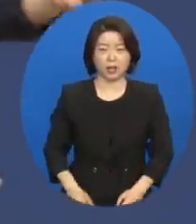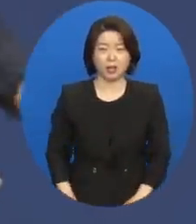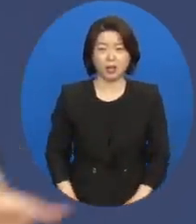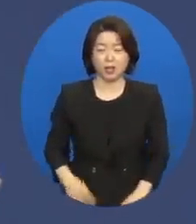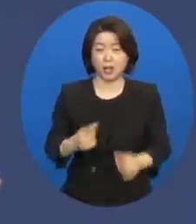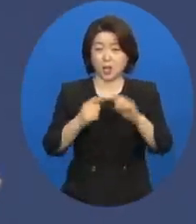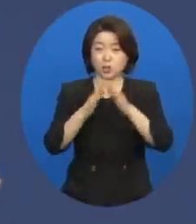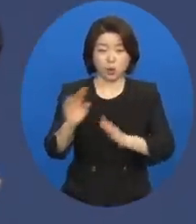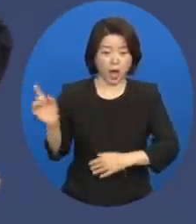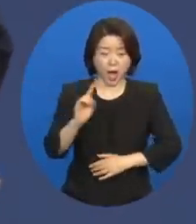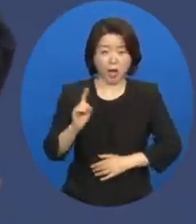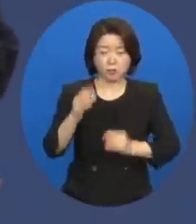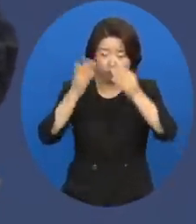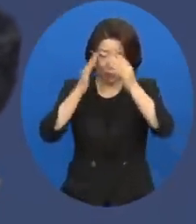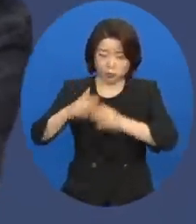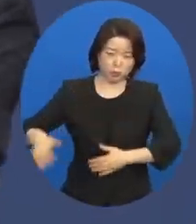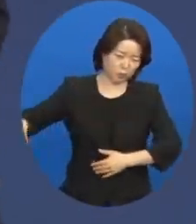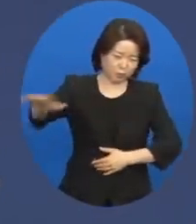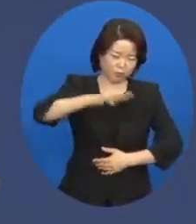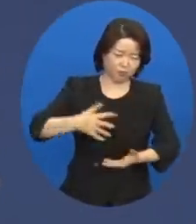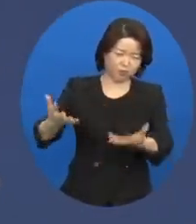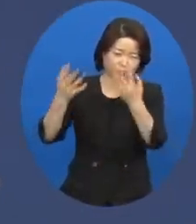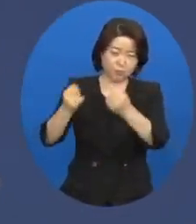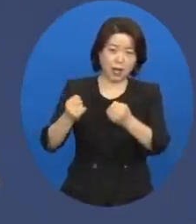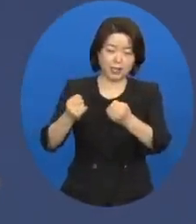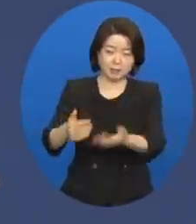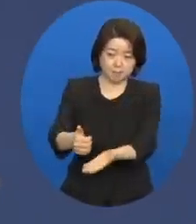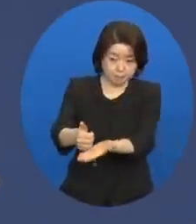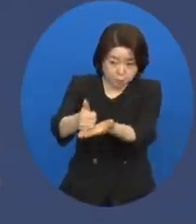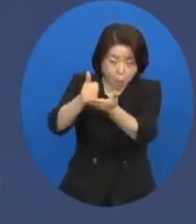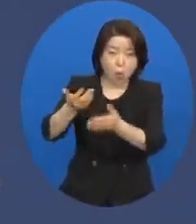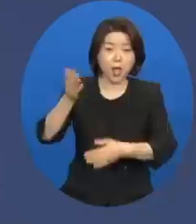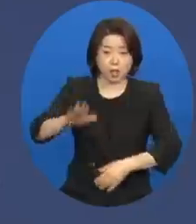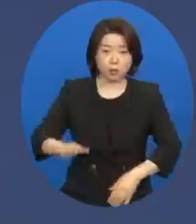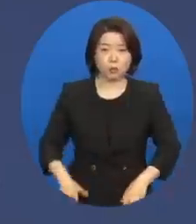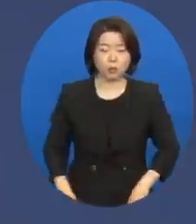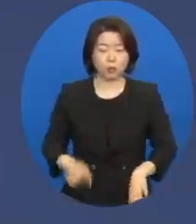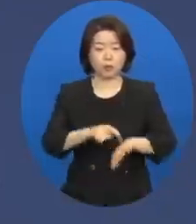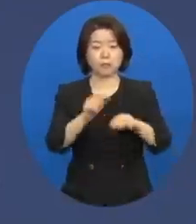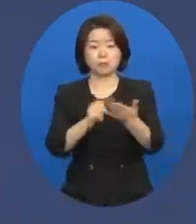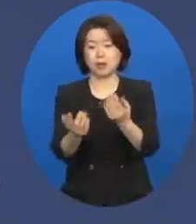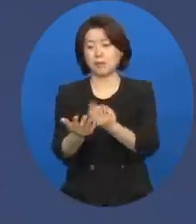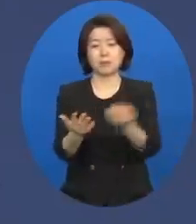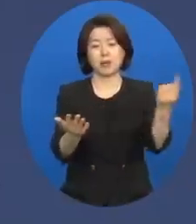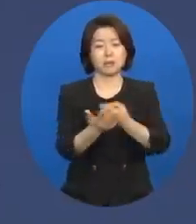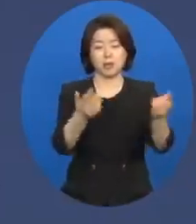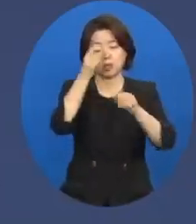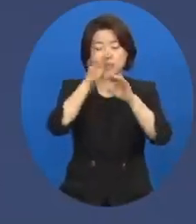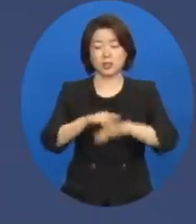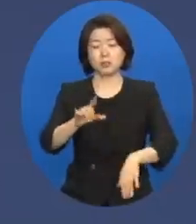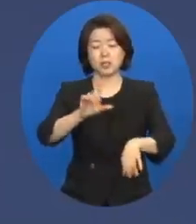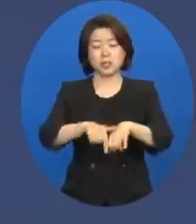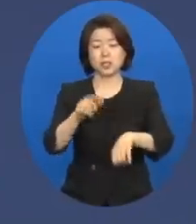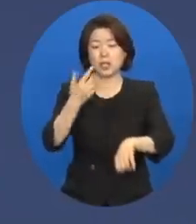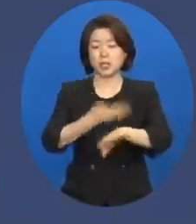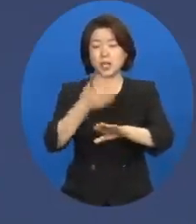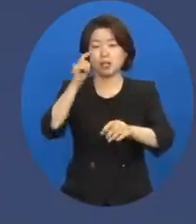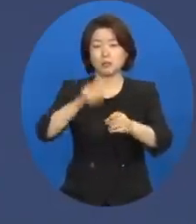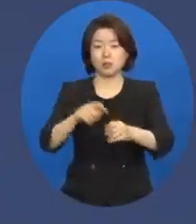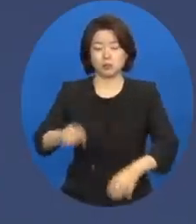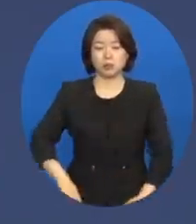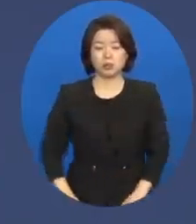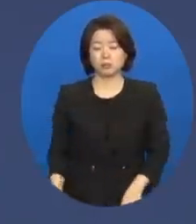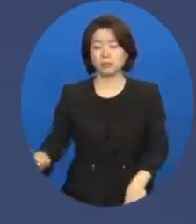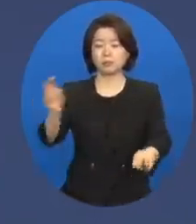교회가 아무리 성도들을 많이 모시고 있어도요 마음 떠난 사람들 예배 시간 그냥 다른 목적으로 의식만